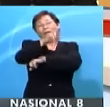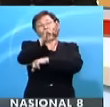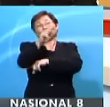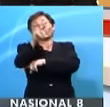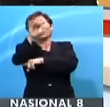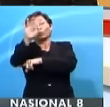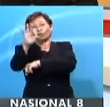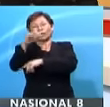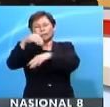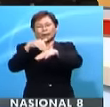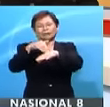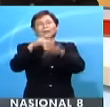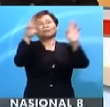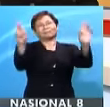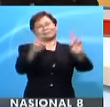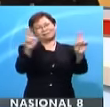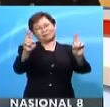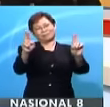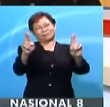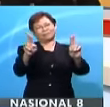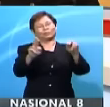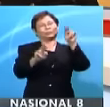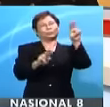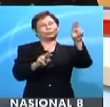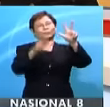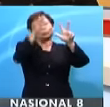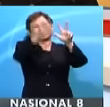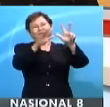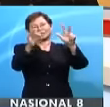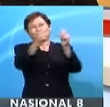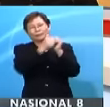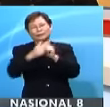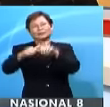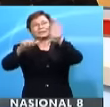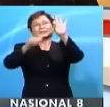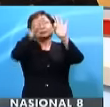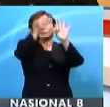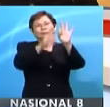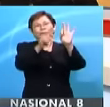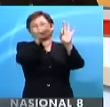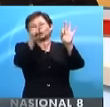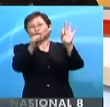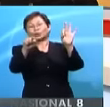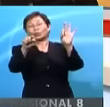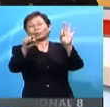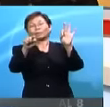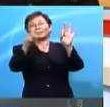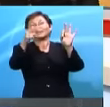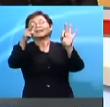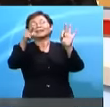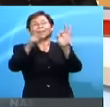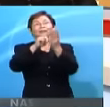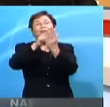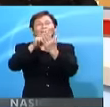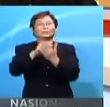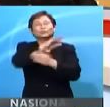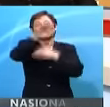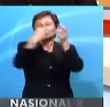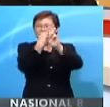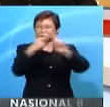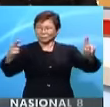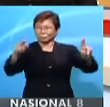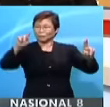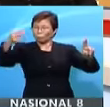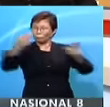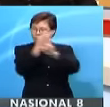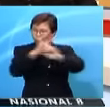ini ialah pada Rabu 23 September bersamaan 9 Zulhijjah. Segala persiapan kini sedang giat disempurnakan tabung